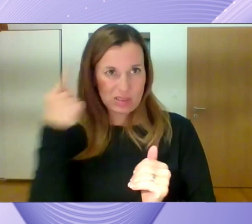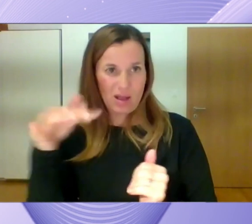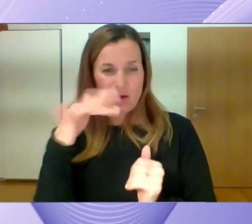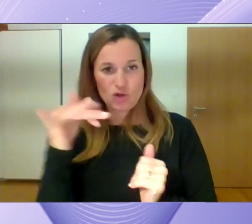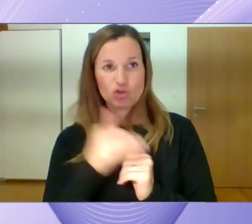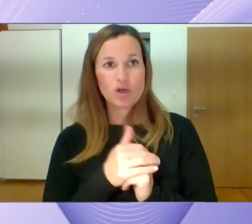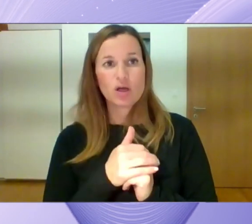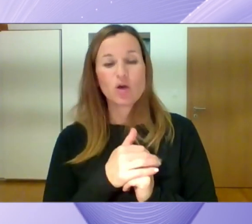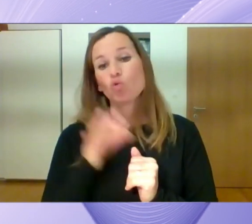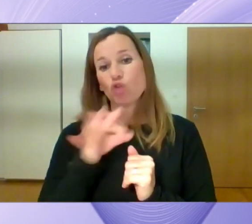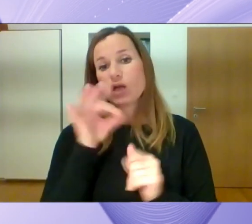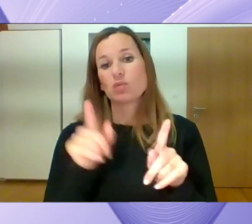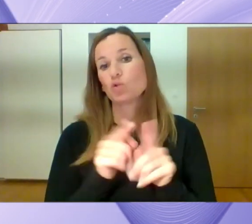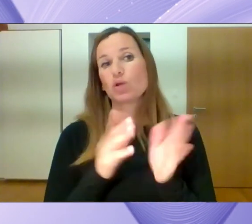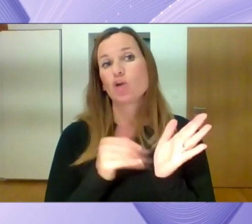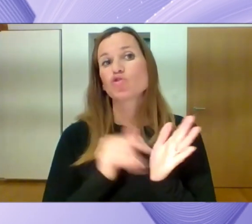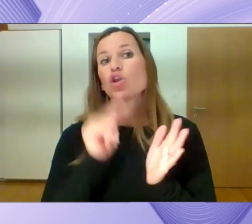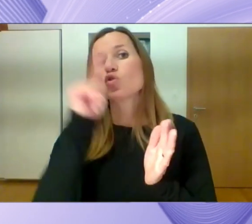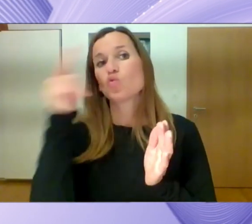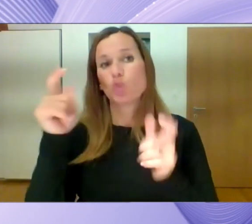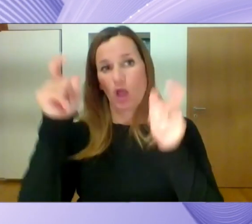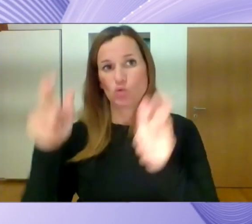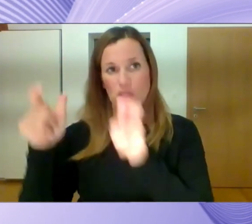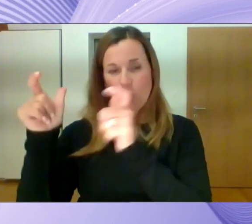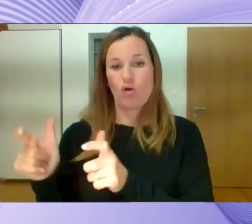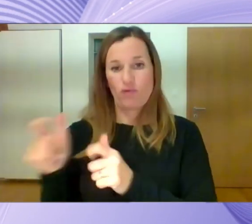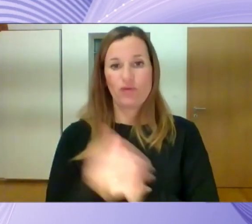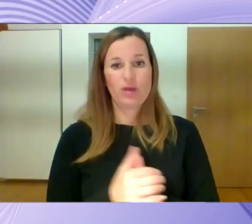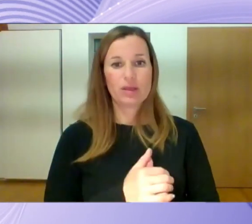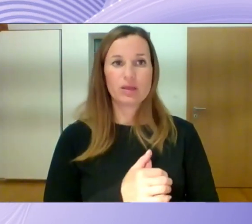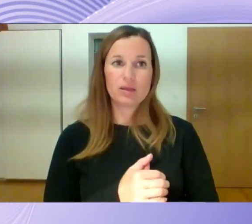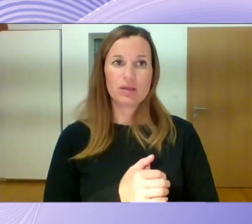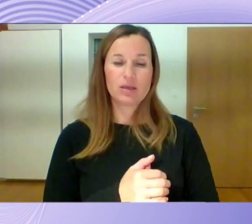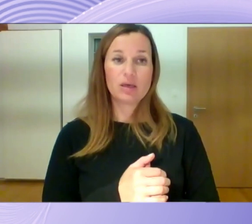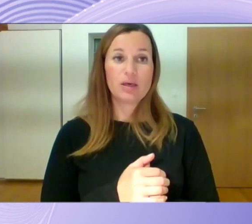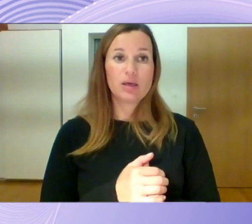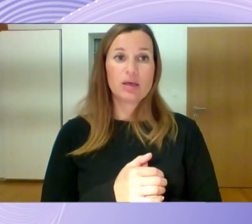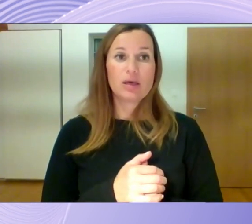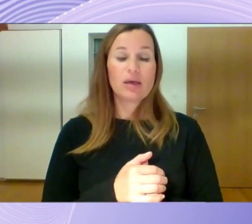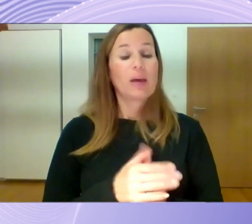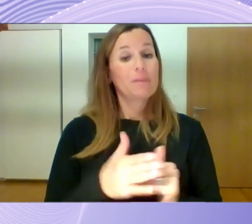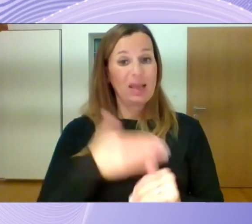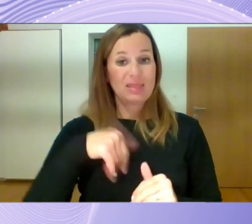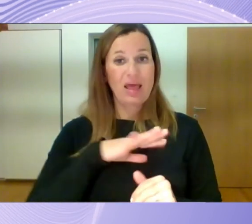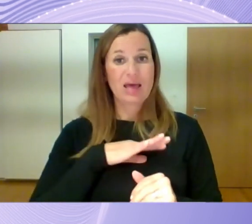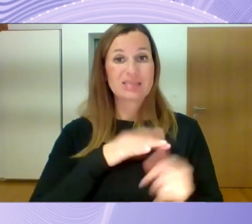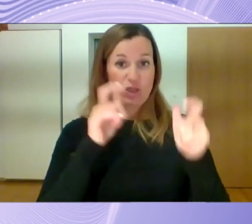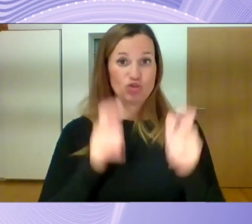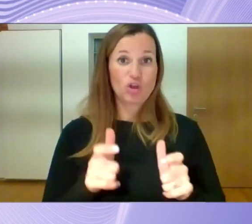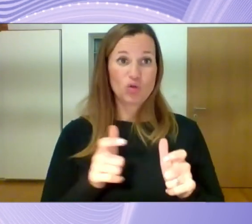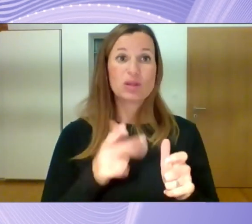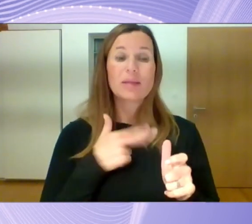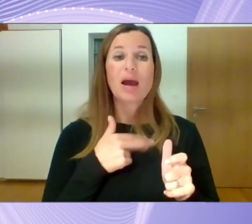včasih pa tudi nekatere druge ustanove se lahko pogleda. kot zanimivost, pri nas na inštitutu imamo v